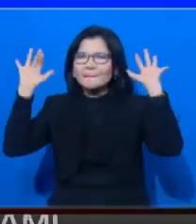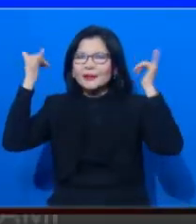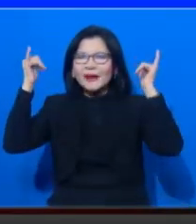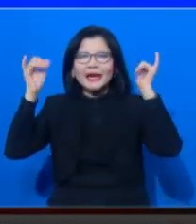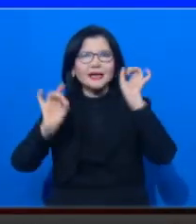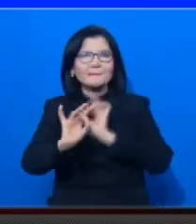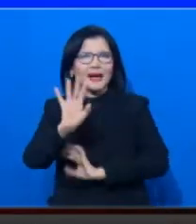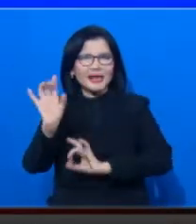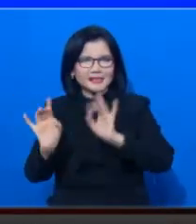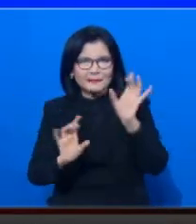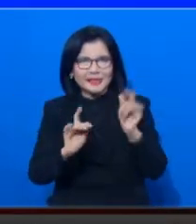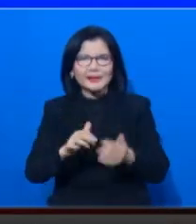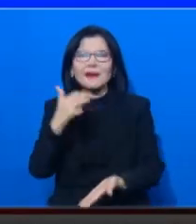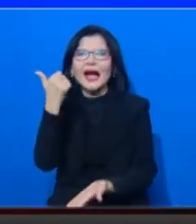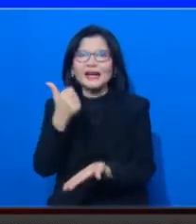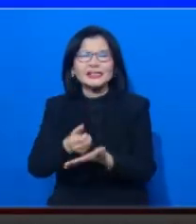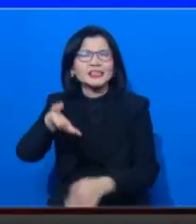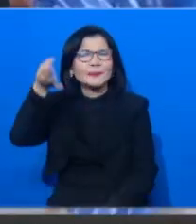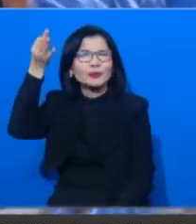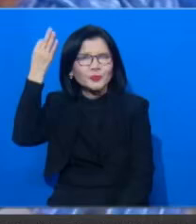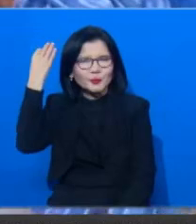beragam permainan tradisional.